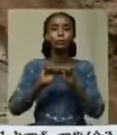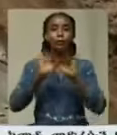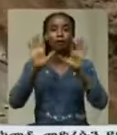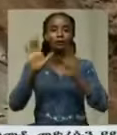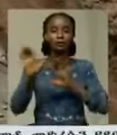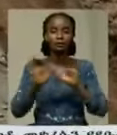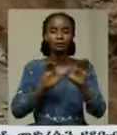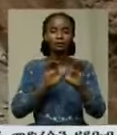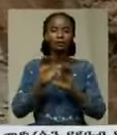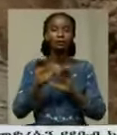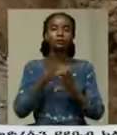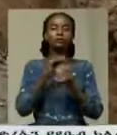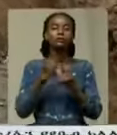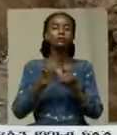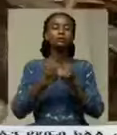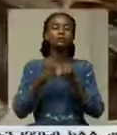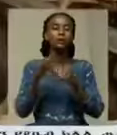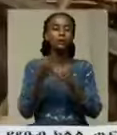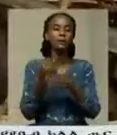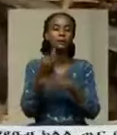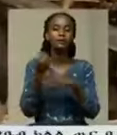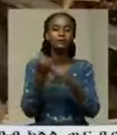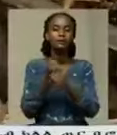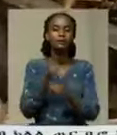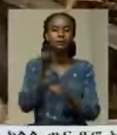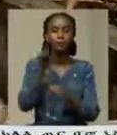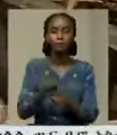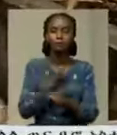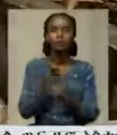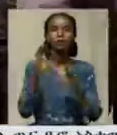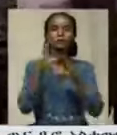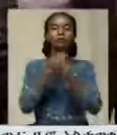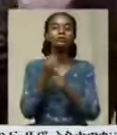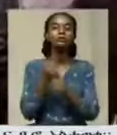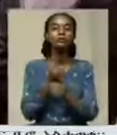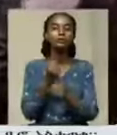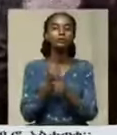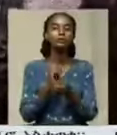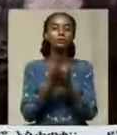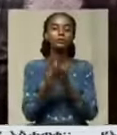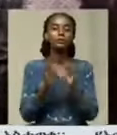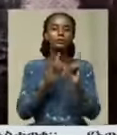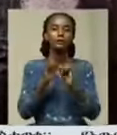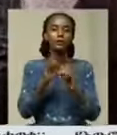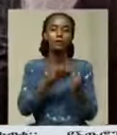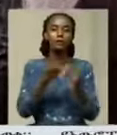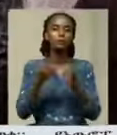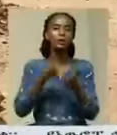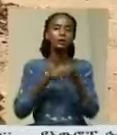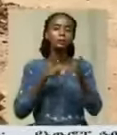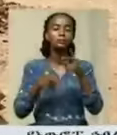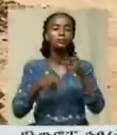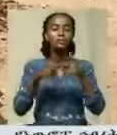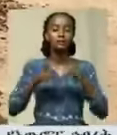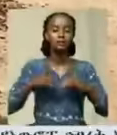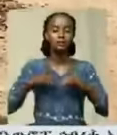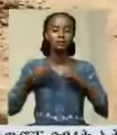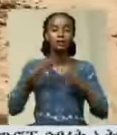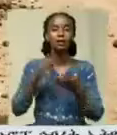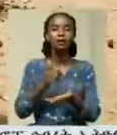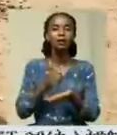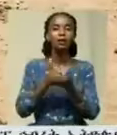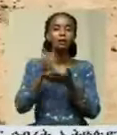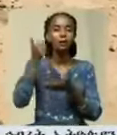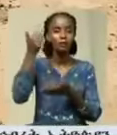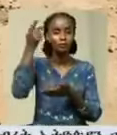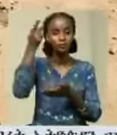ብሎም የተጀመሩ የልማት ስራዎች በተገቢው ጊዜ እንዲጠናቀቁ እየተሰራ መሆኑን የተናገሩት ደግሞ የከተማ አስተዳደሩ ምክትል ከንቲባ ረዳት